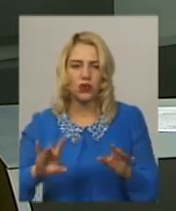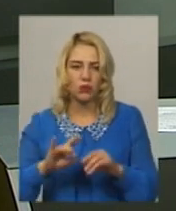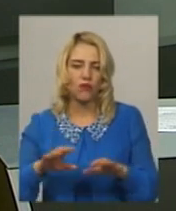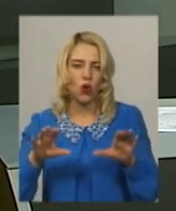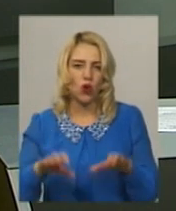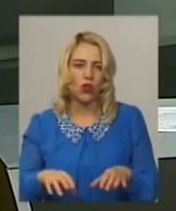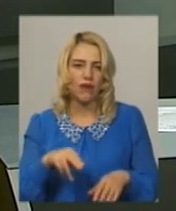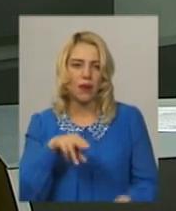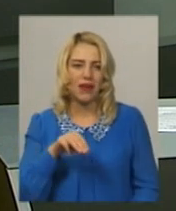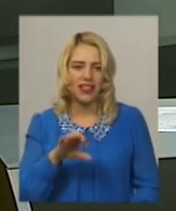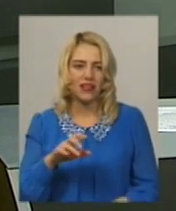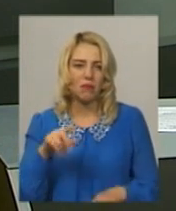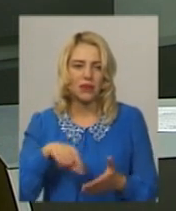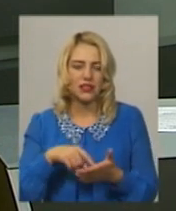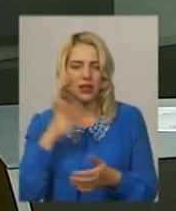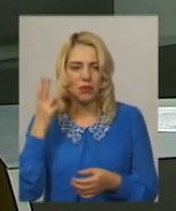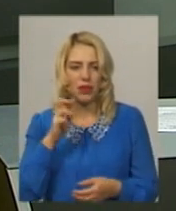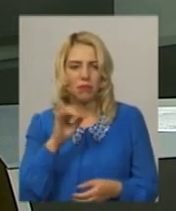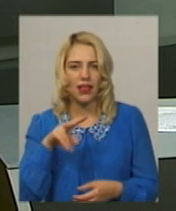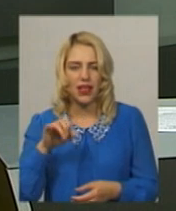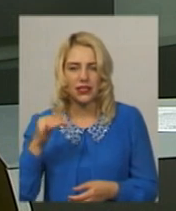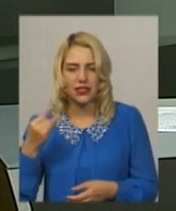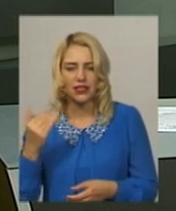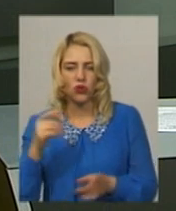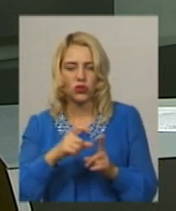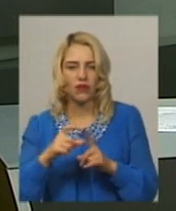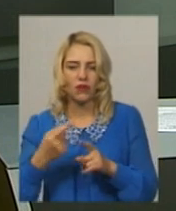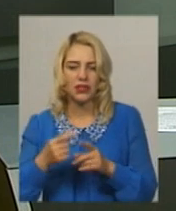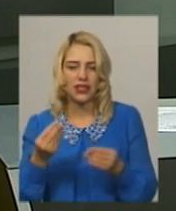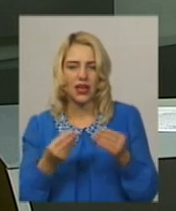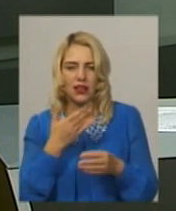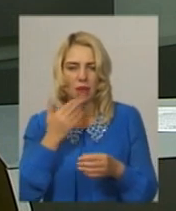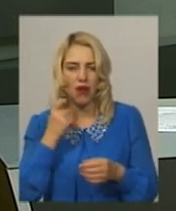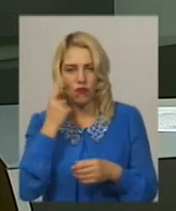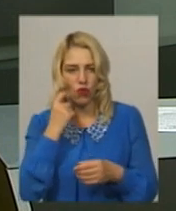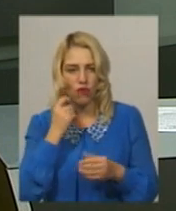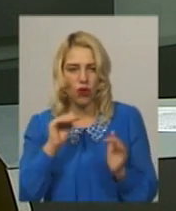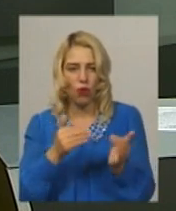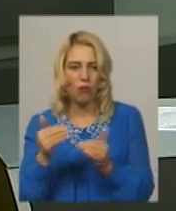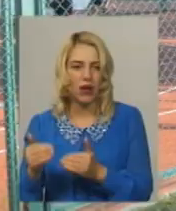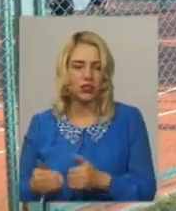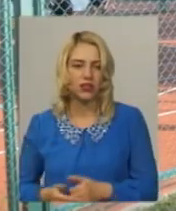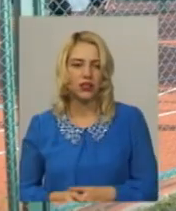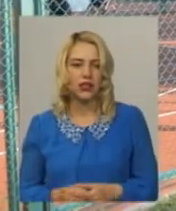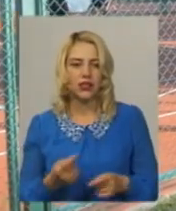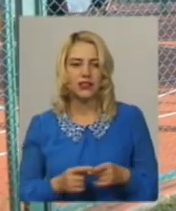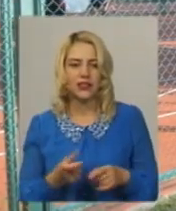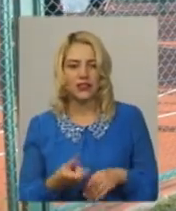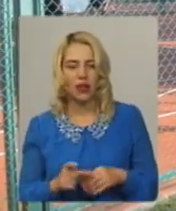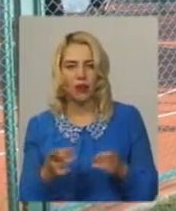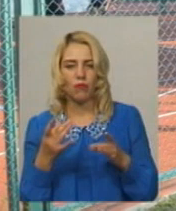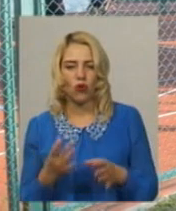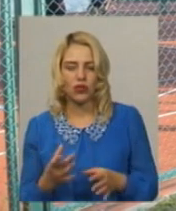організації «Питанг» міста Хмельницький Павло Білецький. За його словами, ця гра не має вікових обмежень. Це сама проста